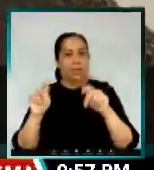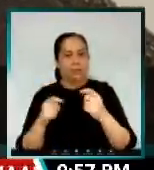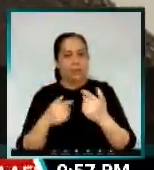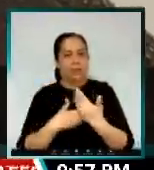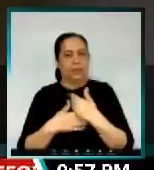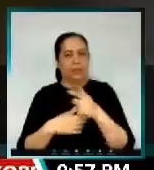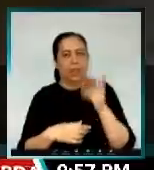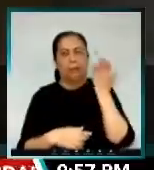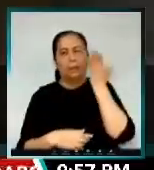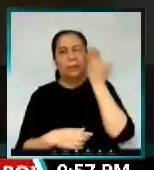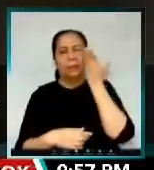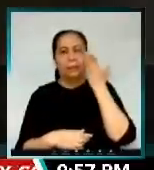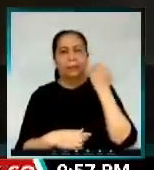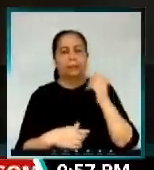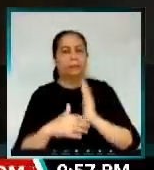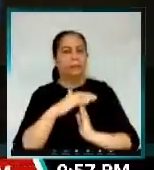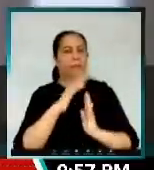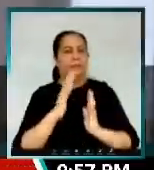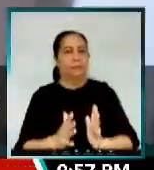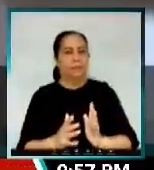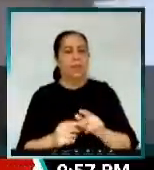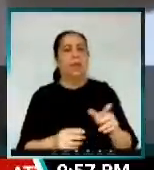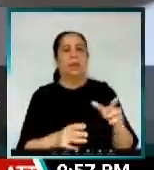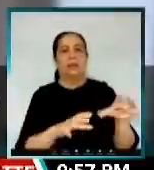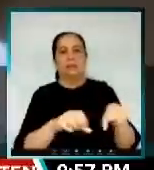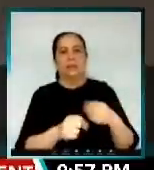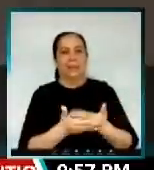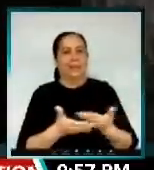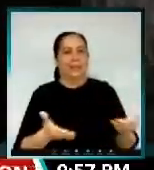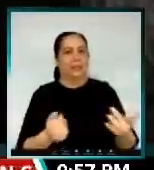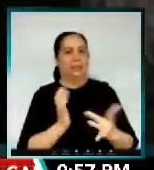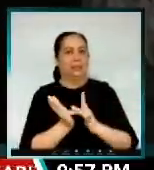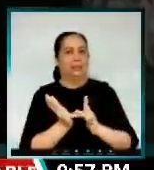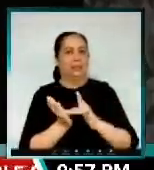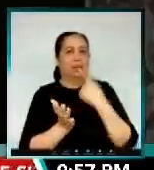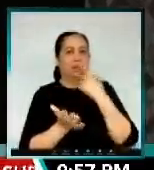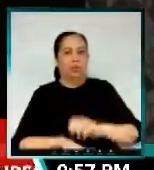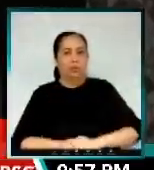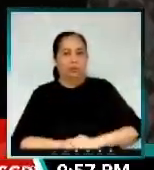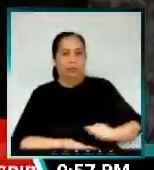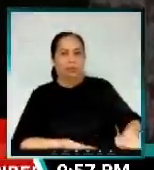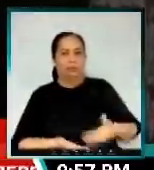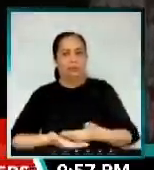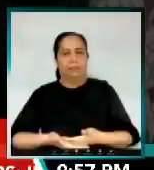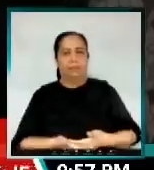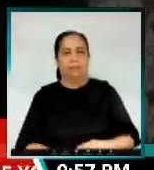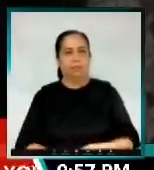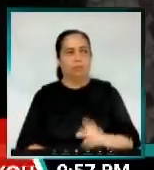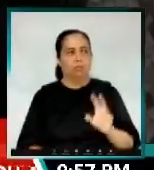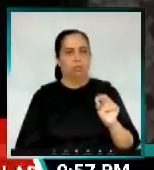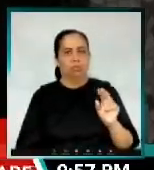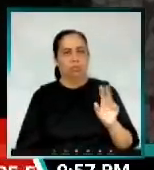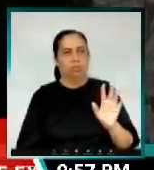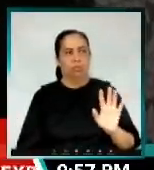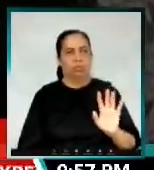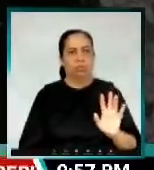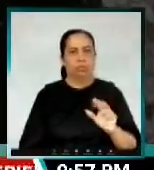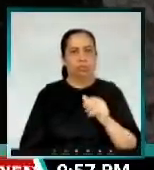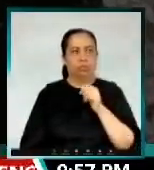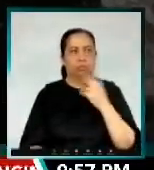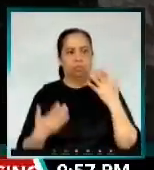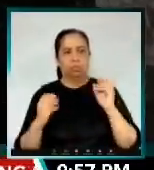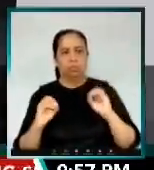na kliyente. Nakumpiska ang kagamitan at mga gamot na pampalaglag. Hindi, sir. Hindi. Wala akong ginagawang